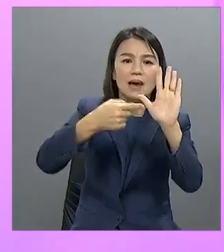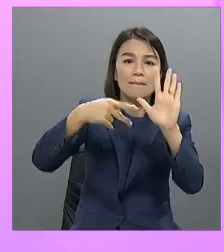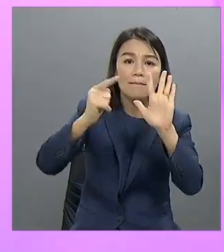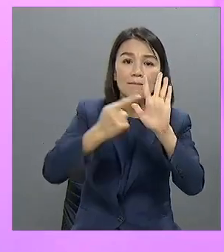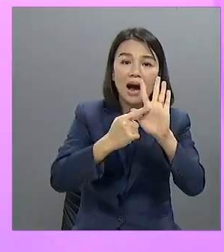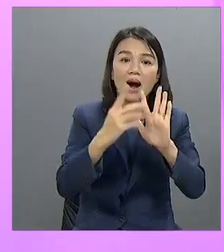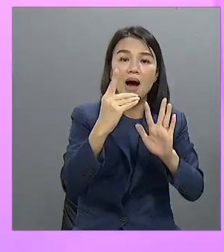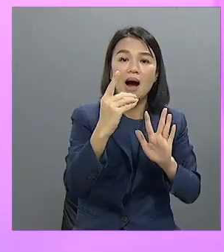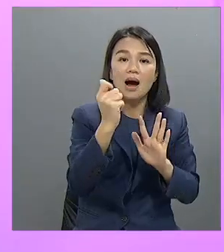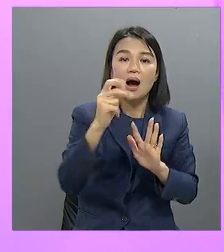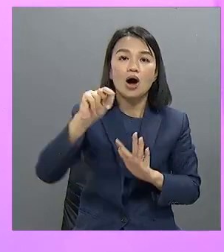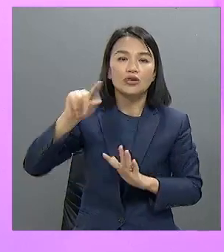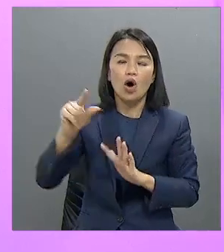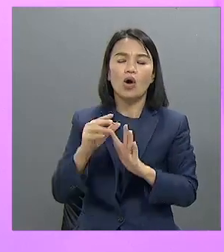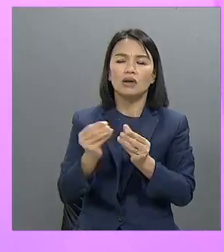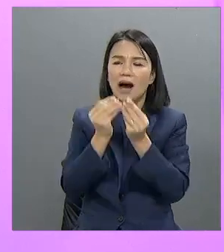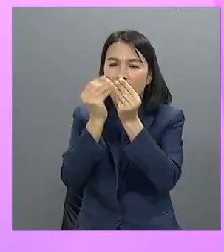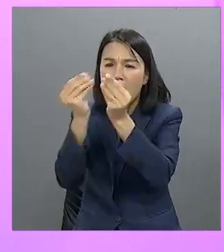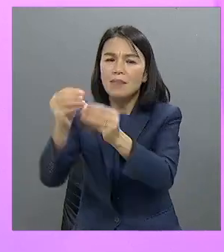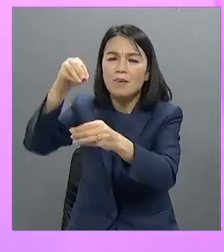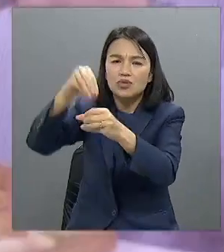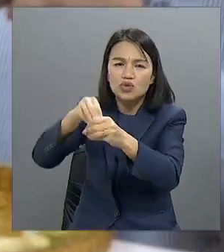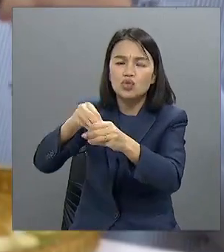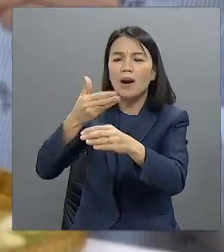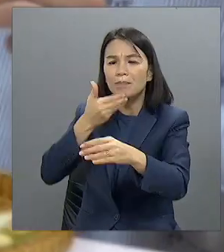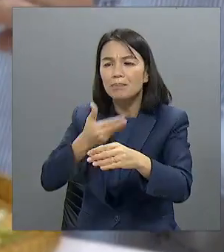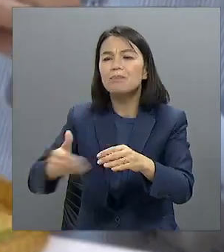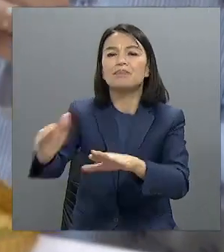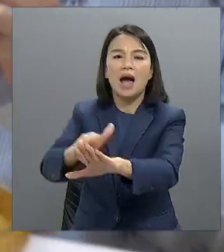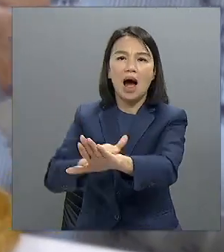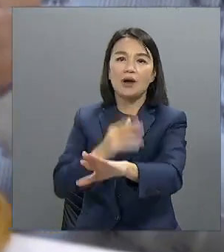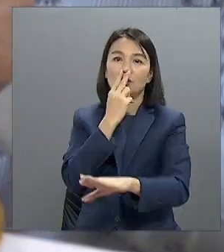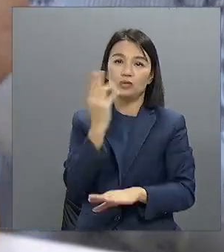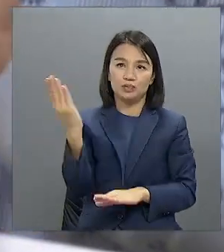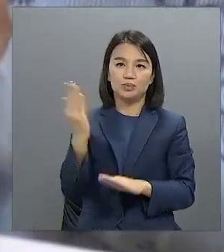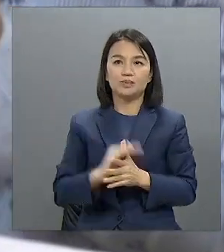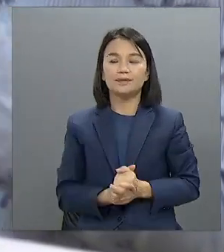ราบนิจนิรันดร์จะเป็นอย่างไรไปชมกันค่ะ